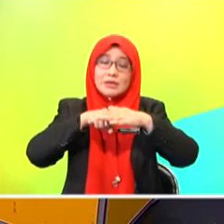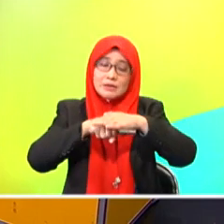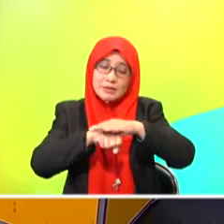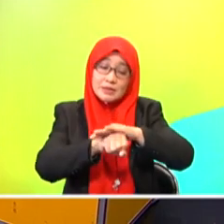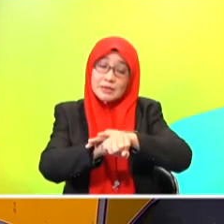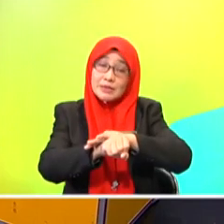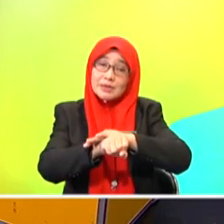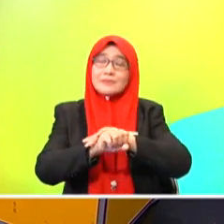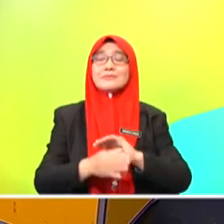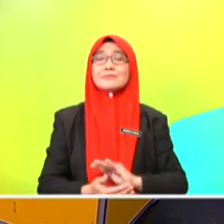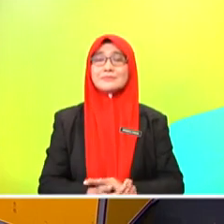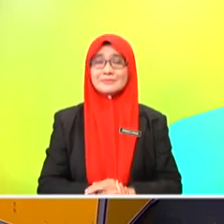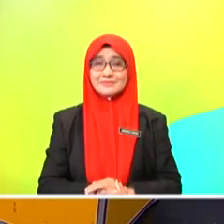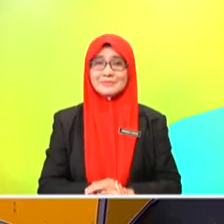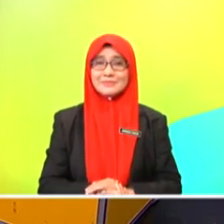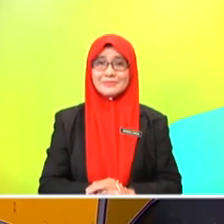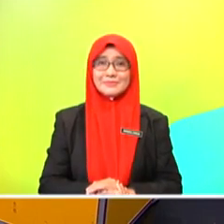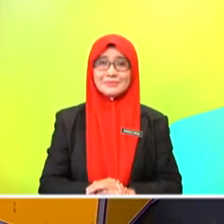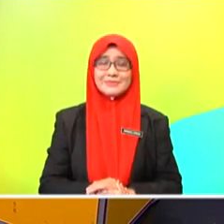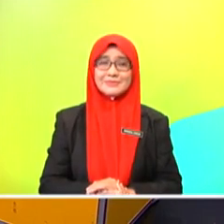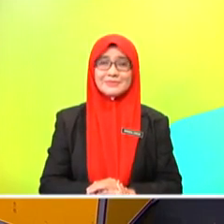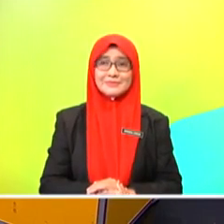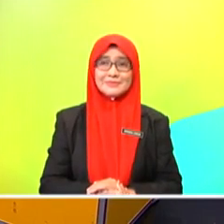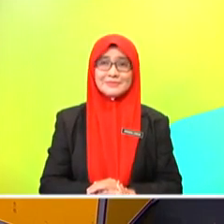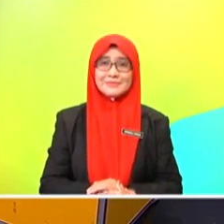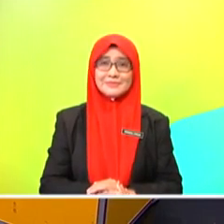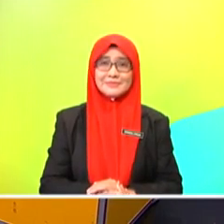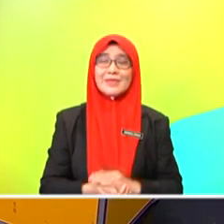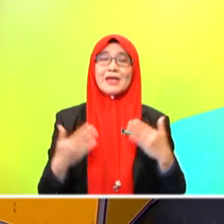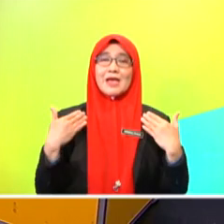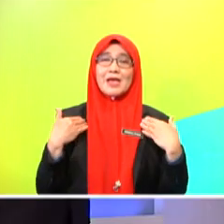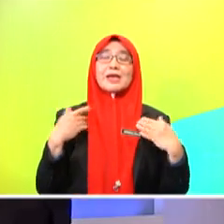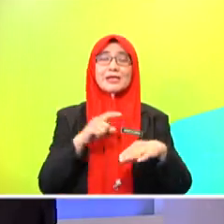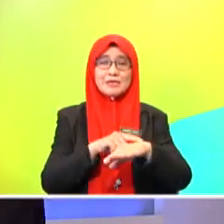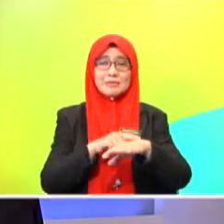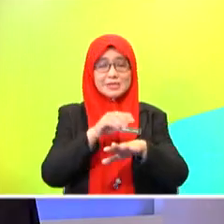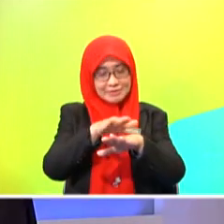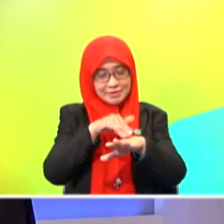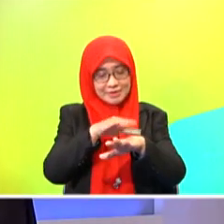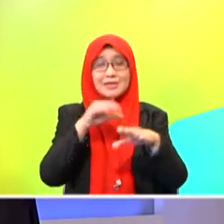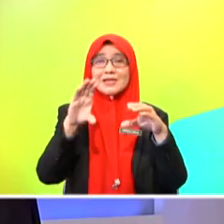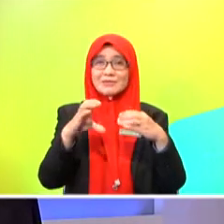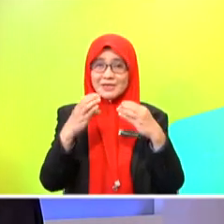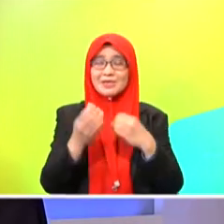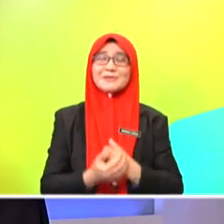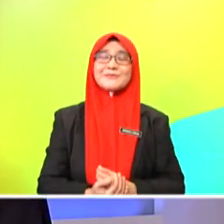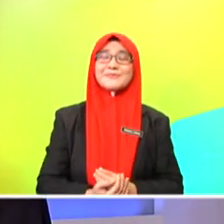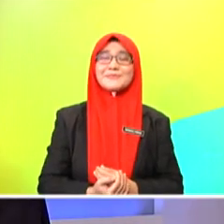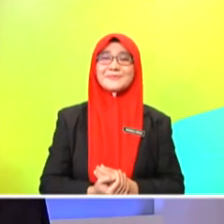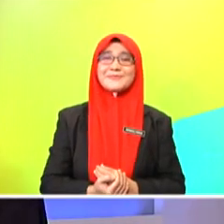anak. Okey. Kita buat kita buat lagi, okey? Ada masa lagi insya-Allah. Okey. Okey. Kita canung satu dulu.